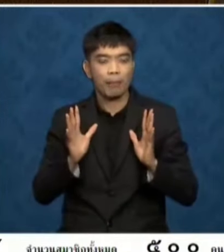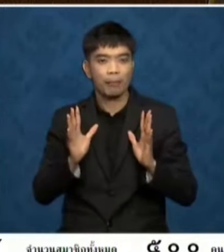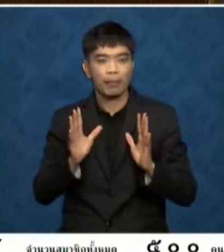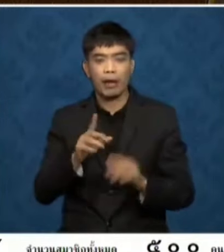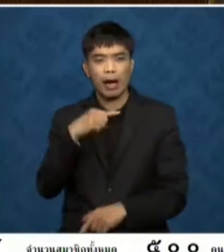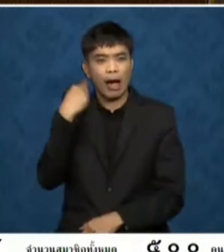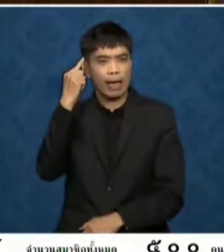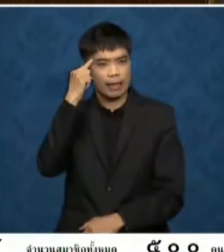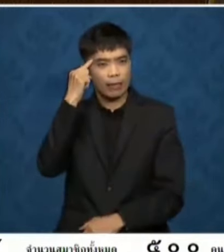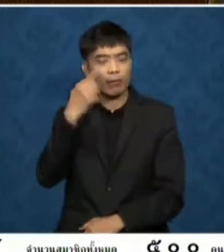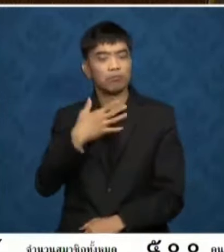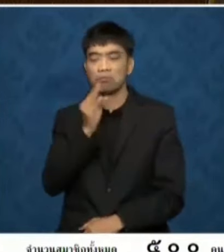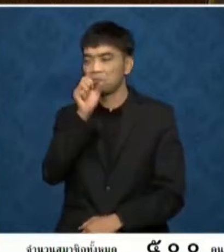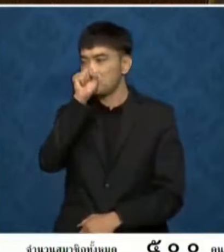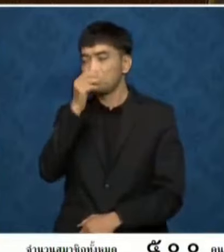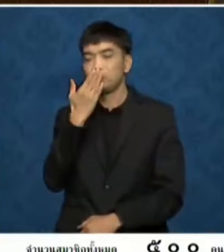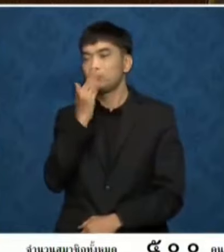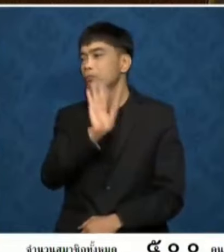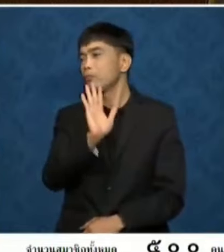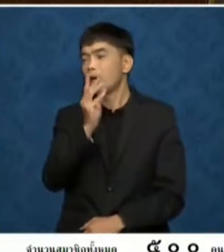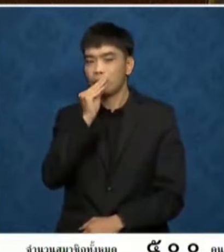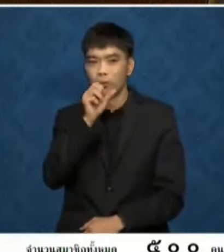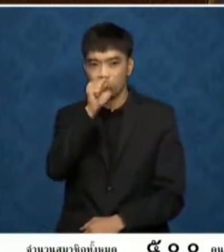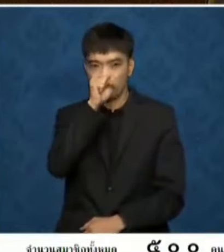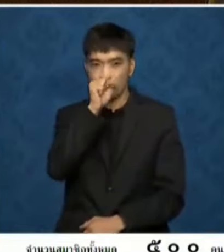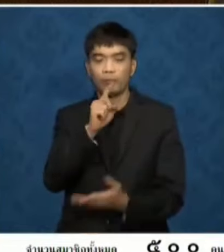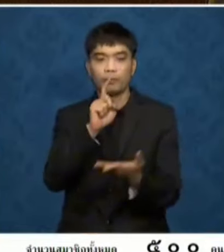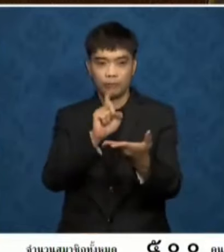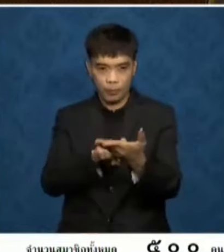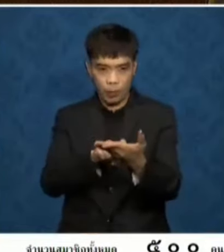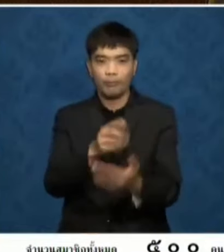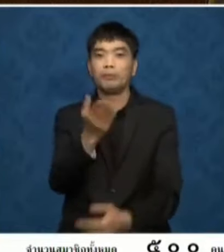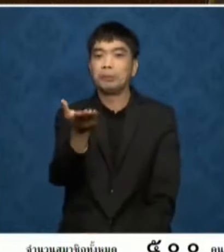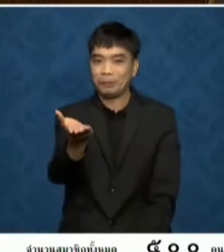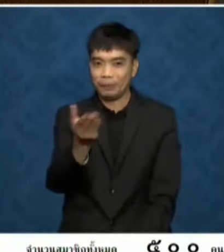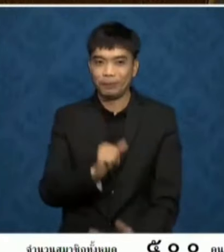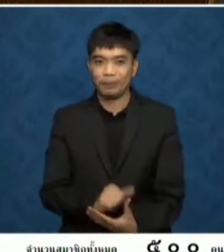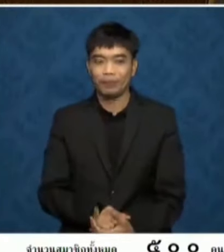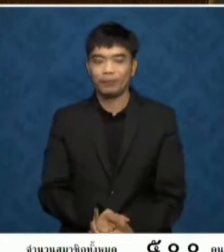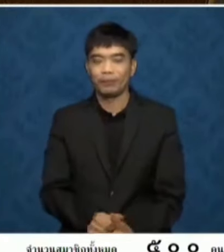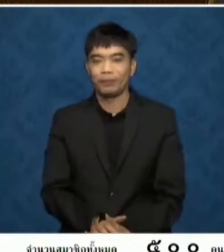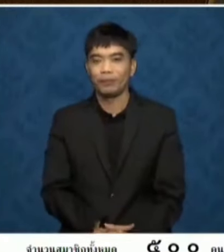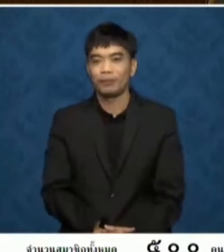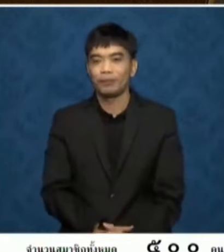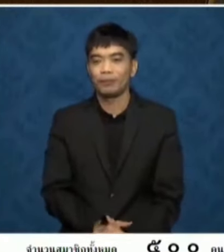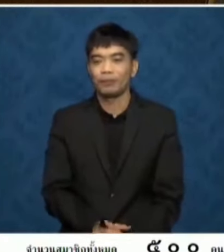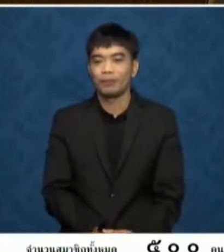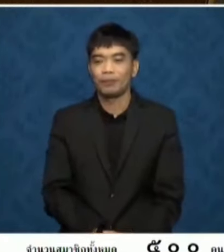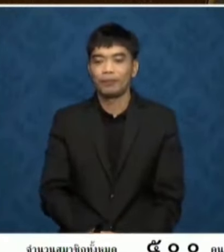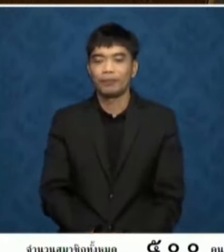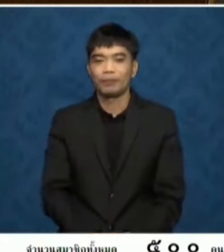ใดเห็นว่าควรงดออกเสียงโปรดกดปุ่มงดออกเสียงครับขอเชิญใช้สิทธิ์ลงคะแนนครับ